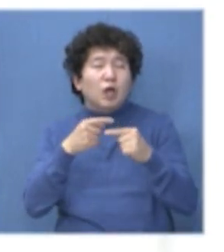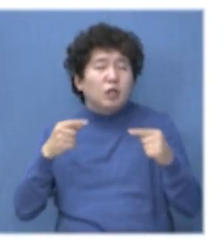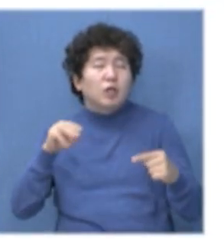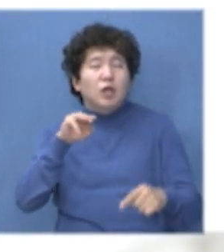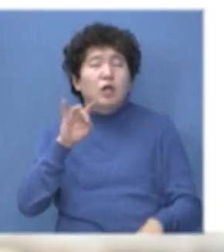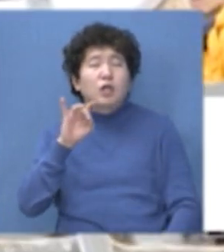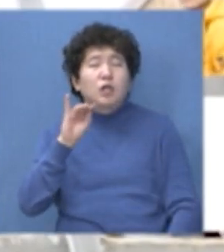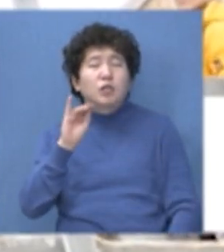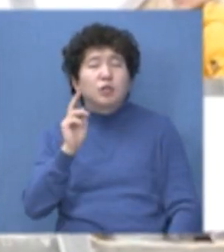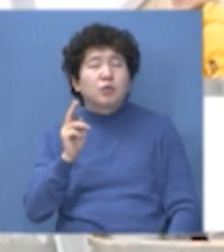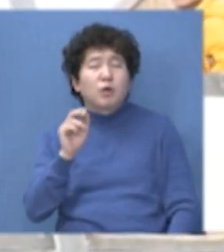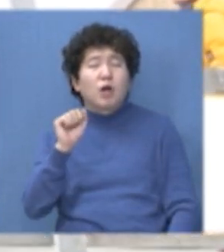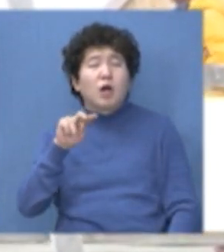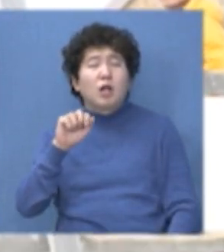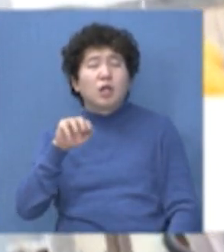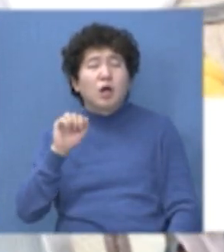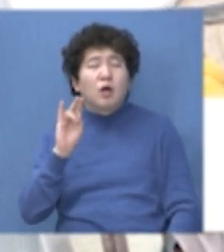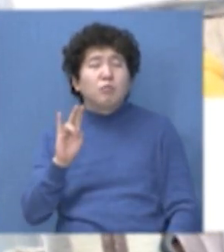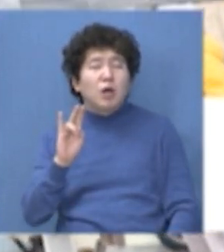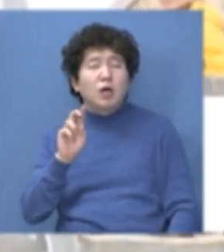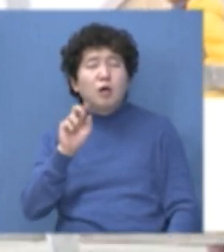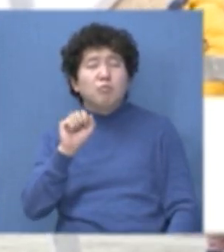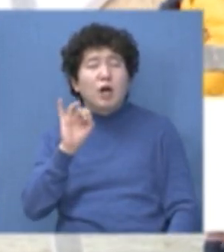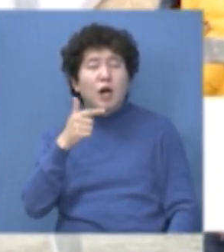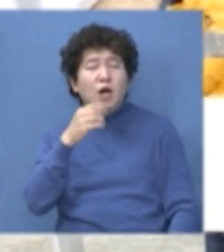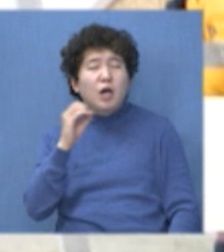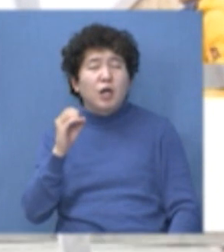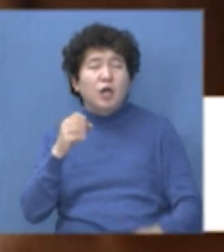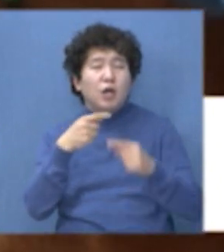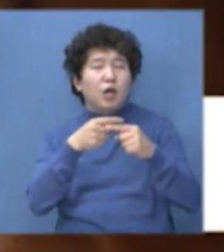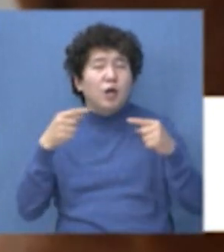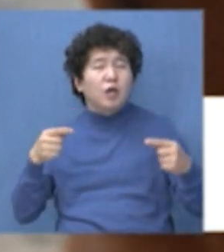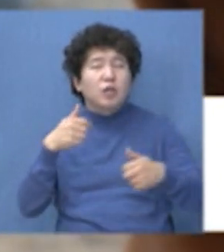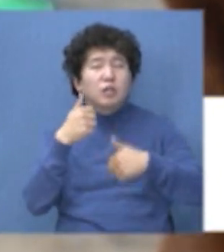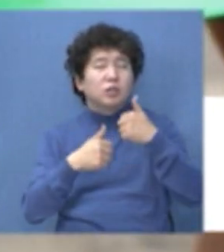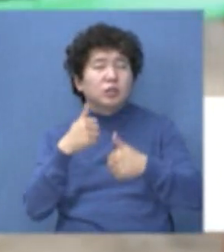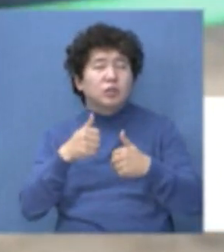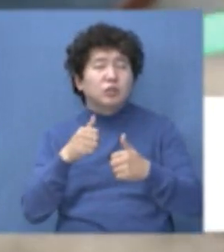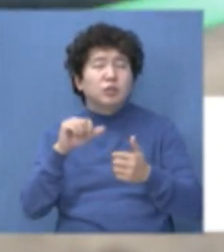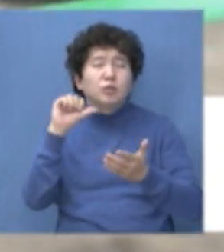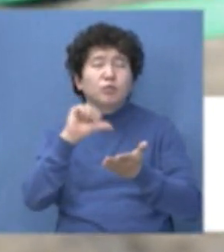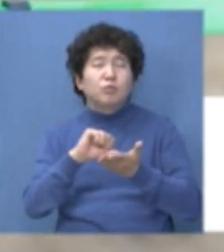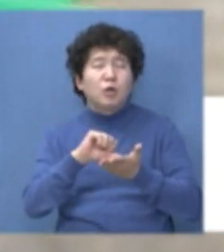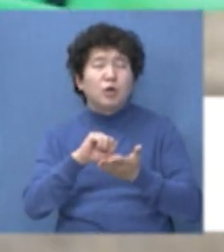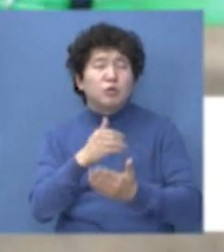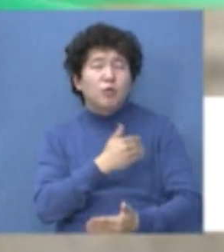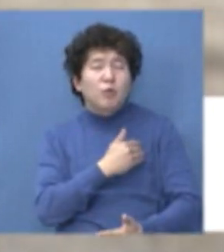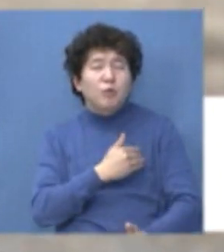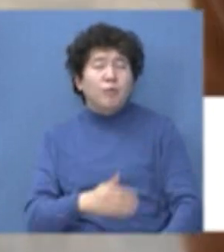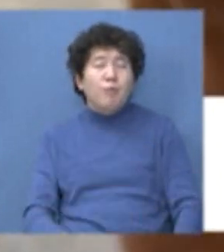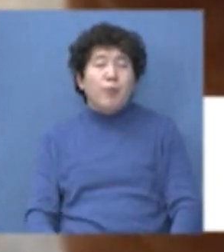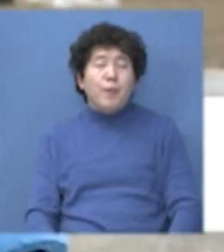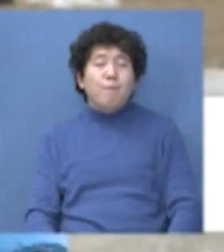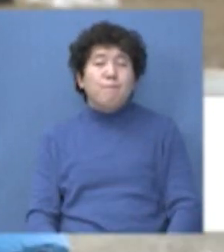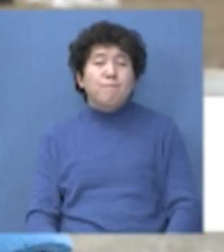жасап, аламан бәйгеге шауып, жамбатады. Алдағы уақытта халықаралық жарыстарға қатысуды көздеп отыр. Америкада өтетін конкур